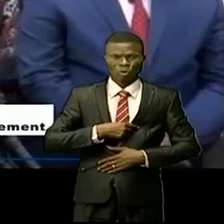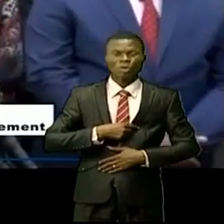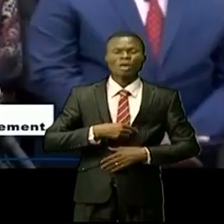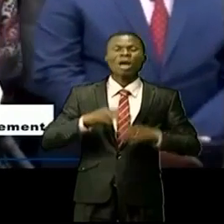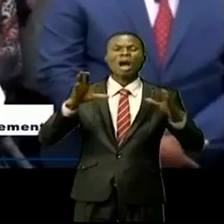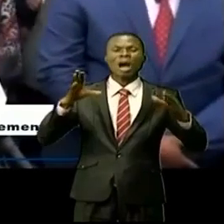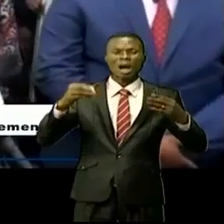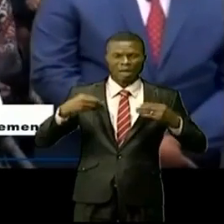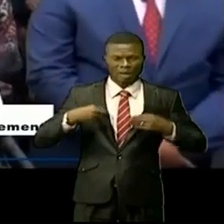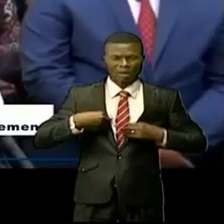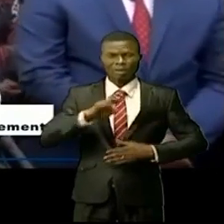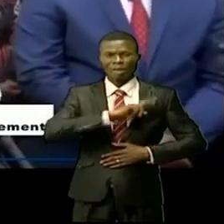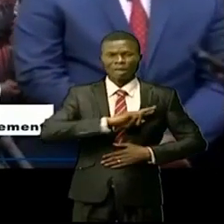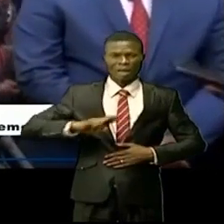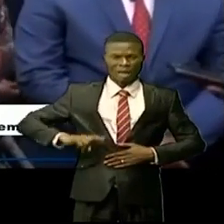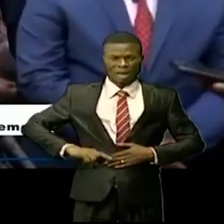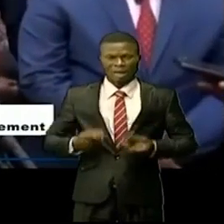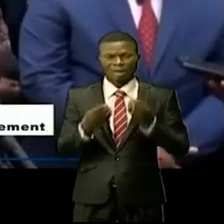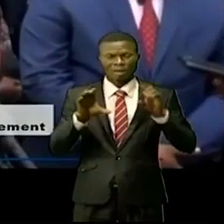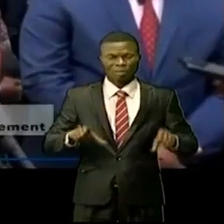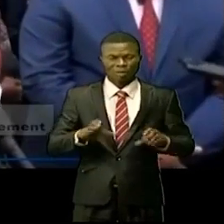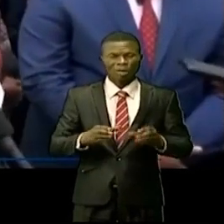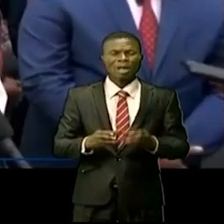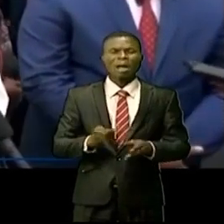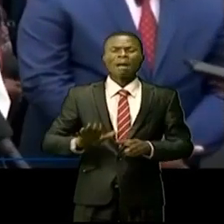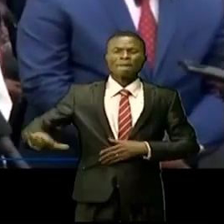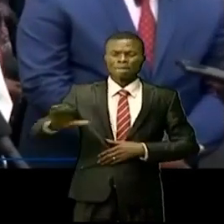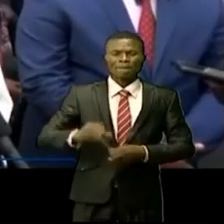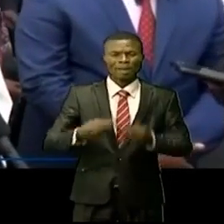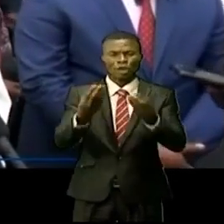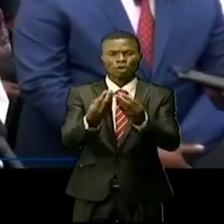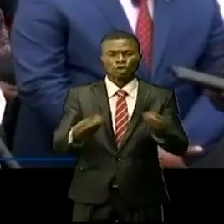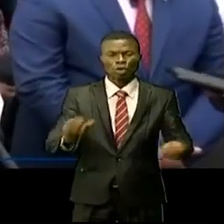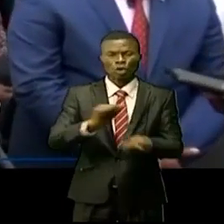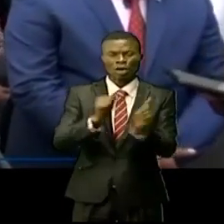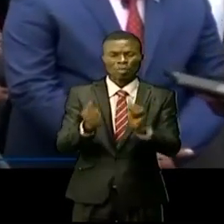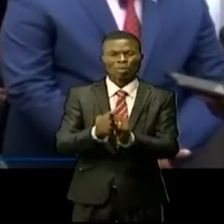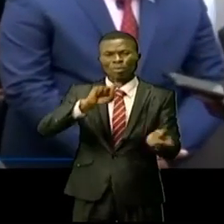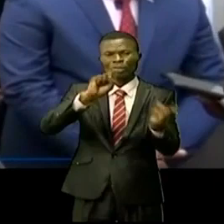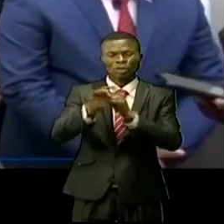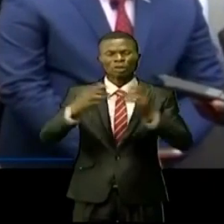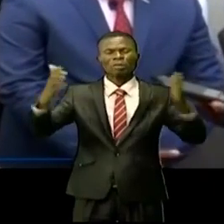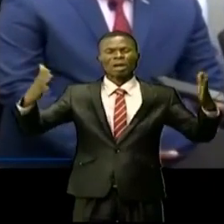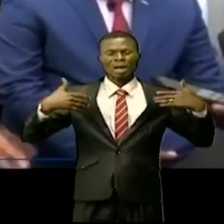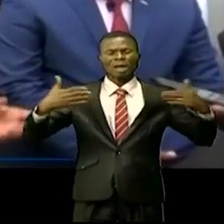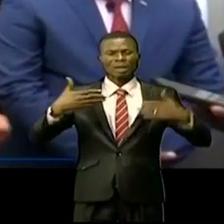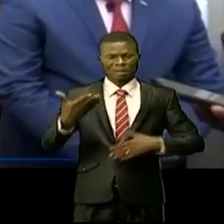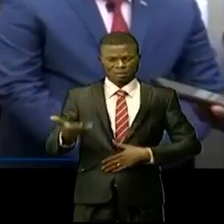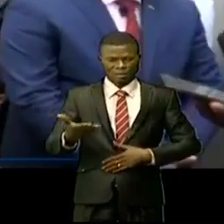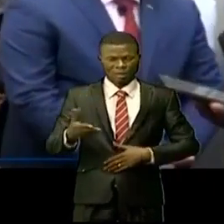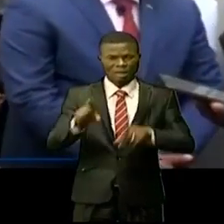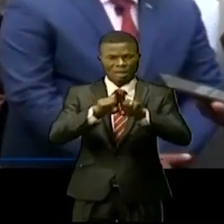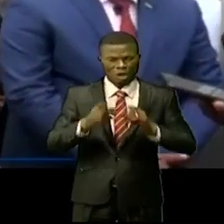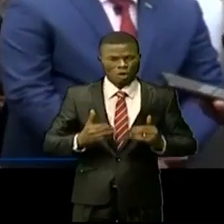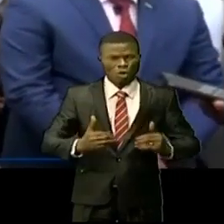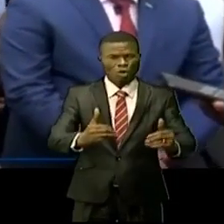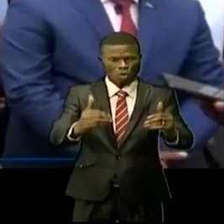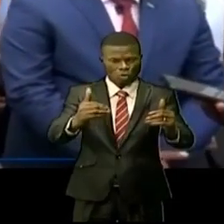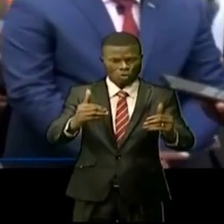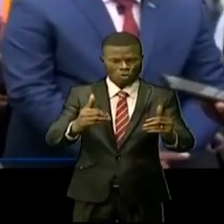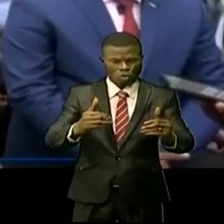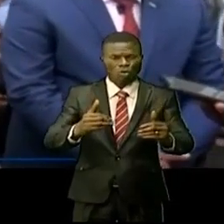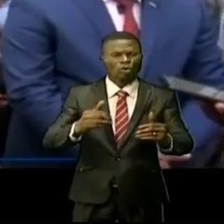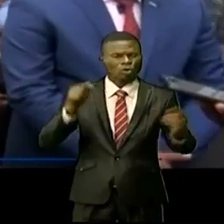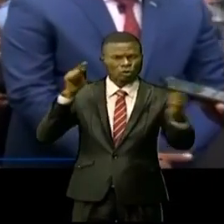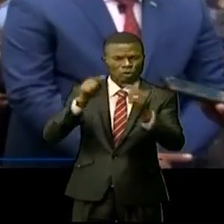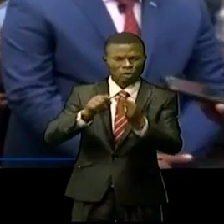de la RDC pays solution face au changement climatique. Et nous allons poursuivre vers Basoko